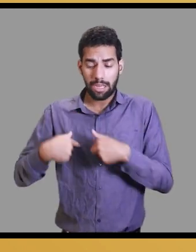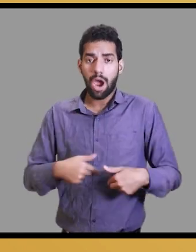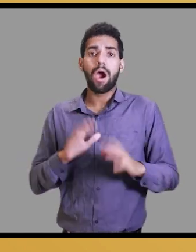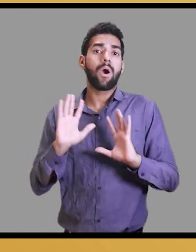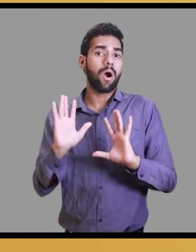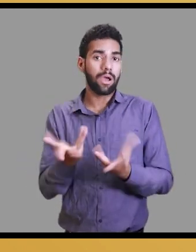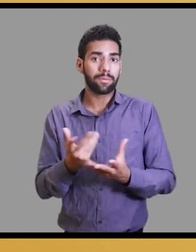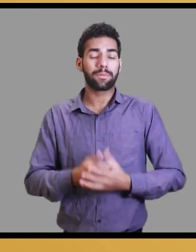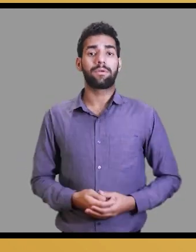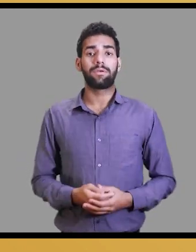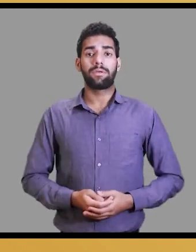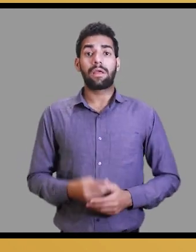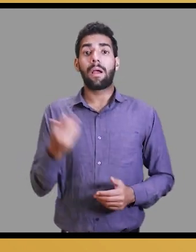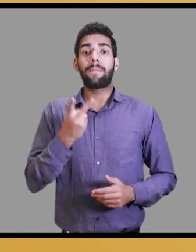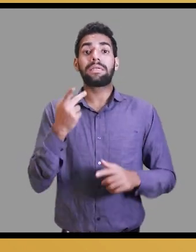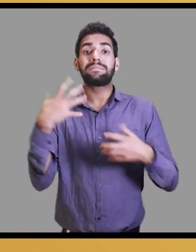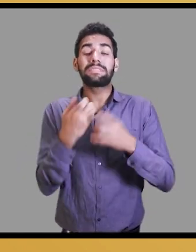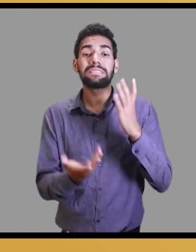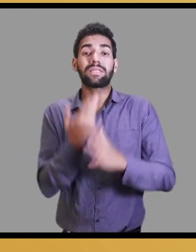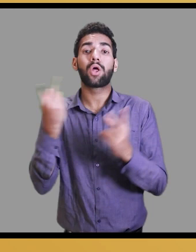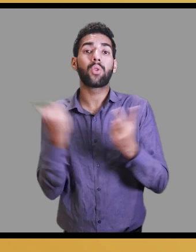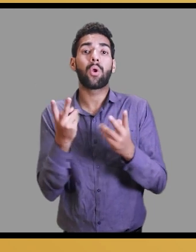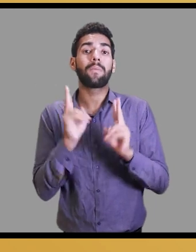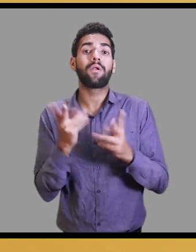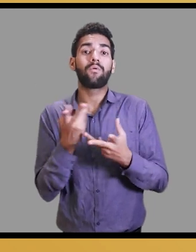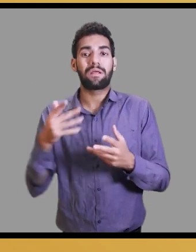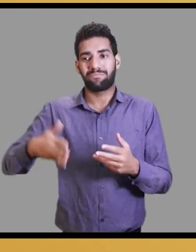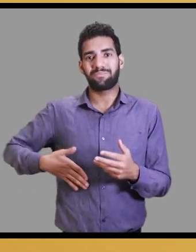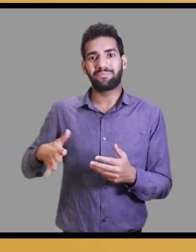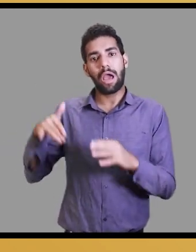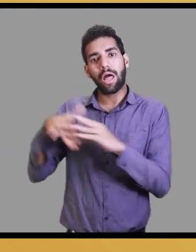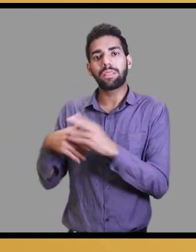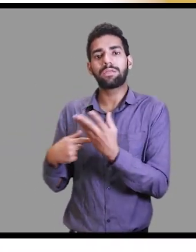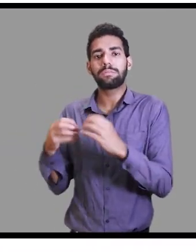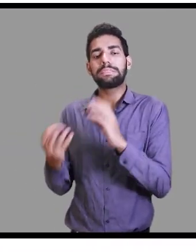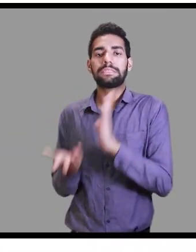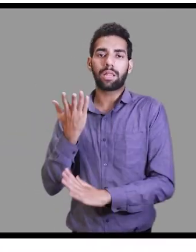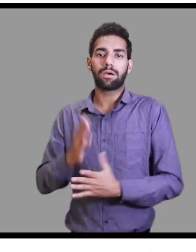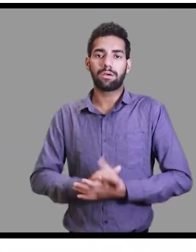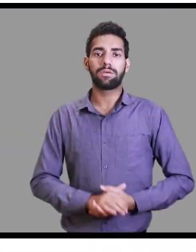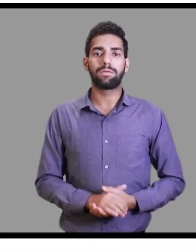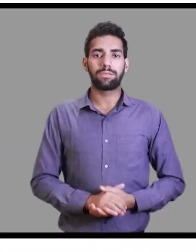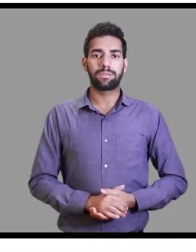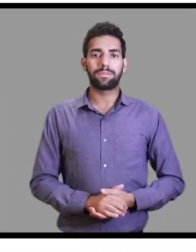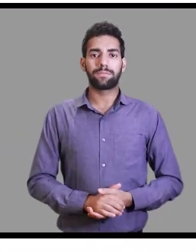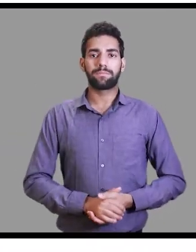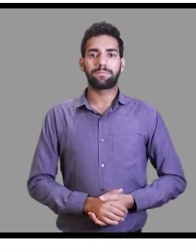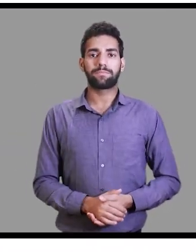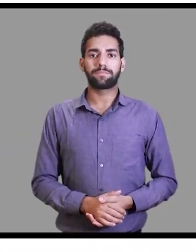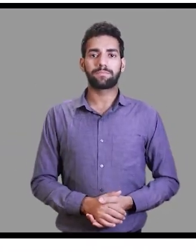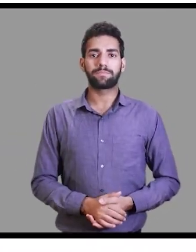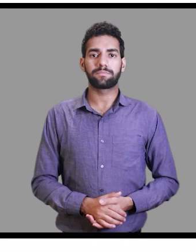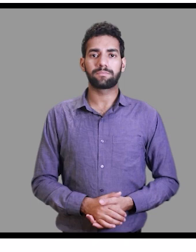ہے، لیکن جو سب سے کامن ٹی بی جو عام لوگوں کو جو اس کا علم ہوتا ہے وہ پھیپھڑوں کی ٹی بی ہے۔